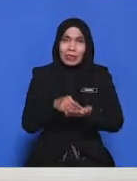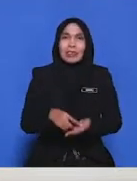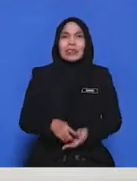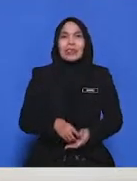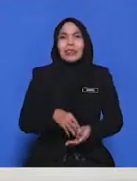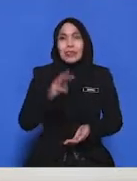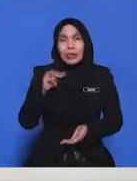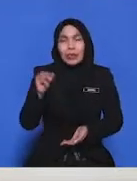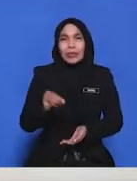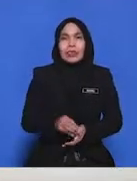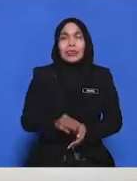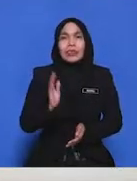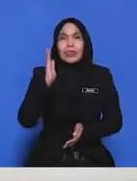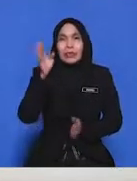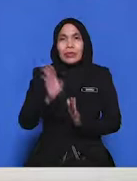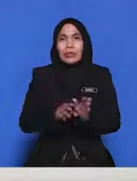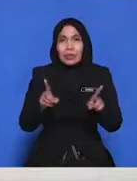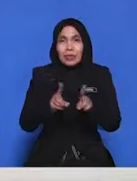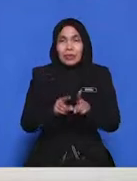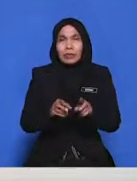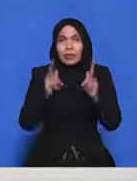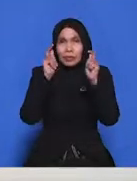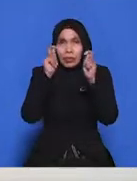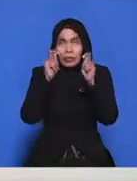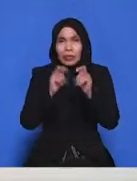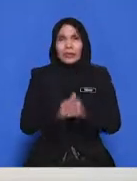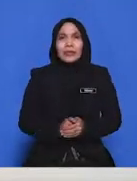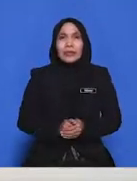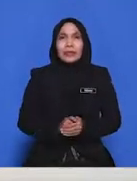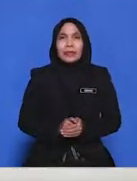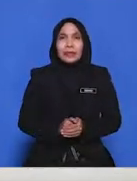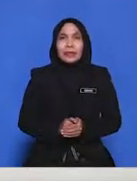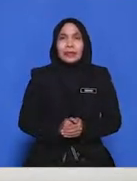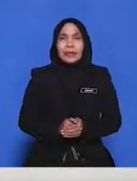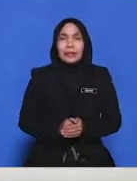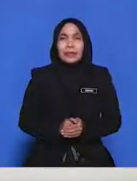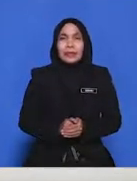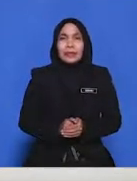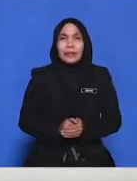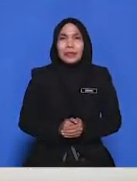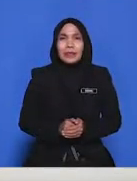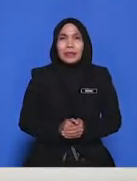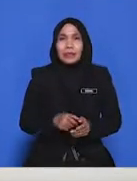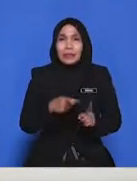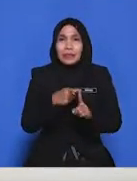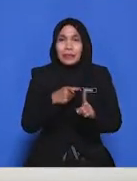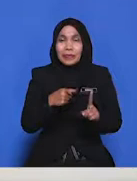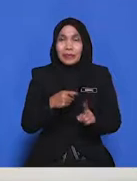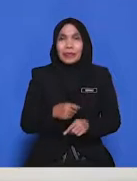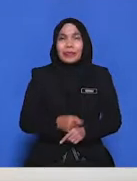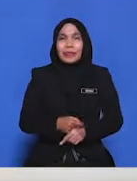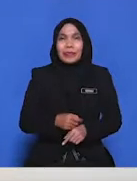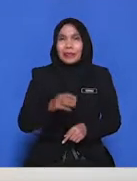murid-murid akan bersama ustazah, iaitu Ustazah Siti Rahma binti Shahbudin daripada Sekolah Menengah